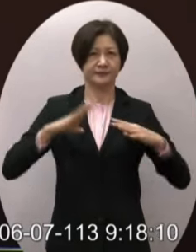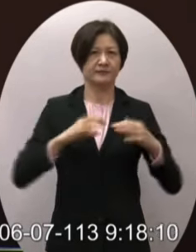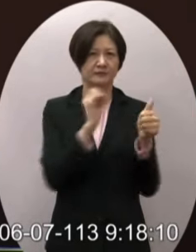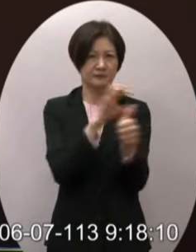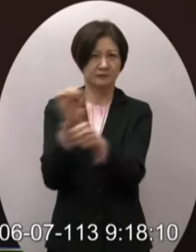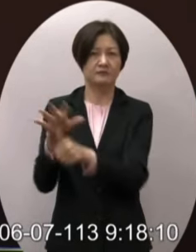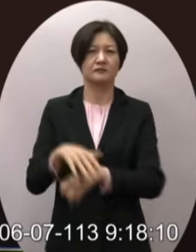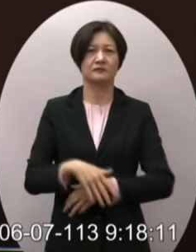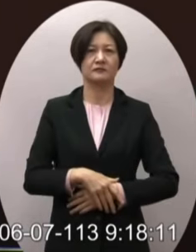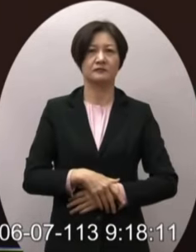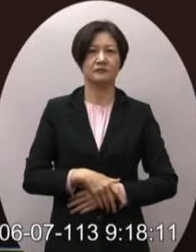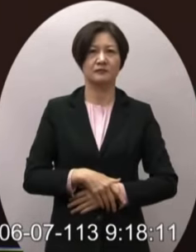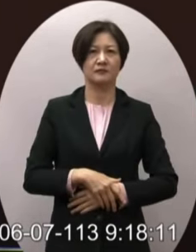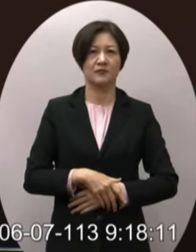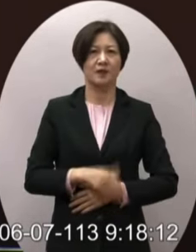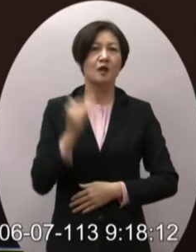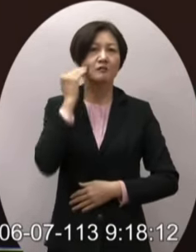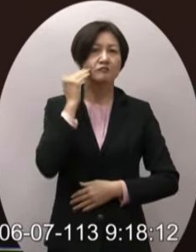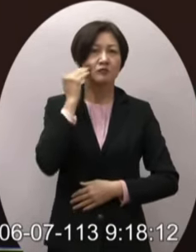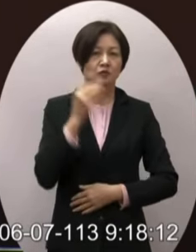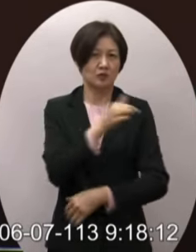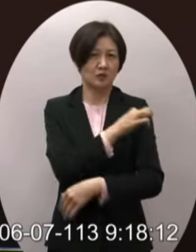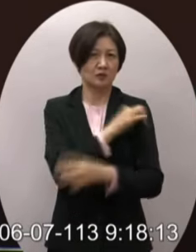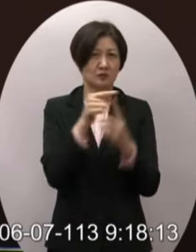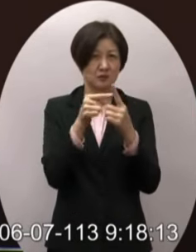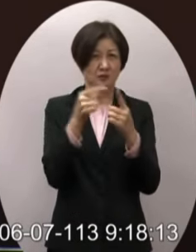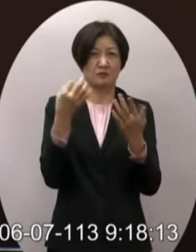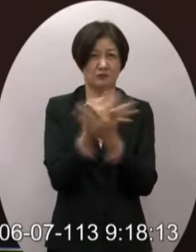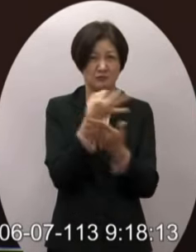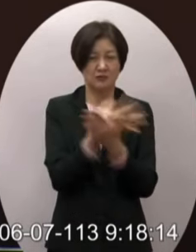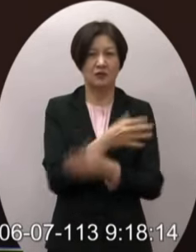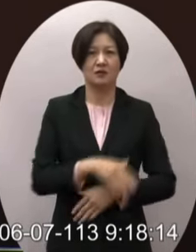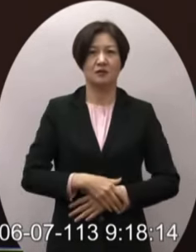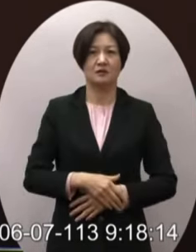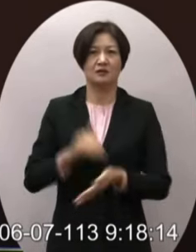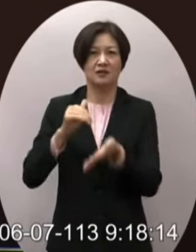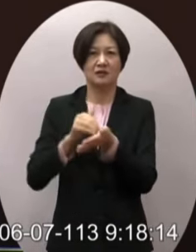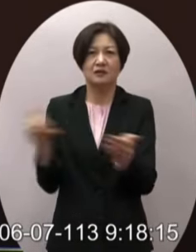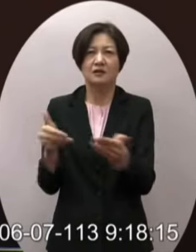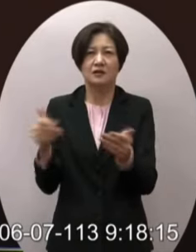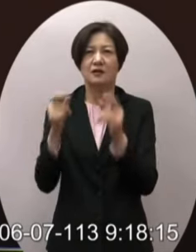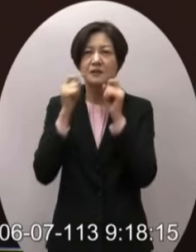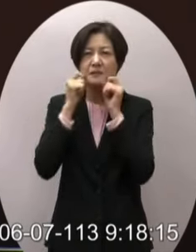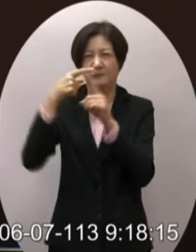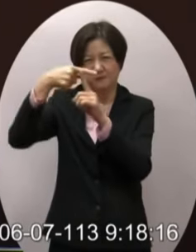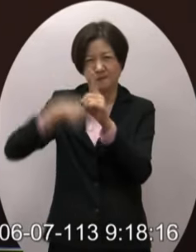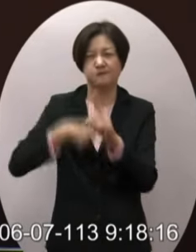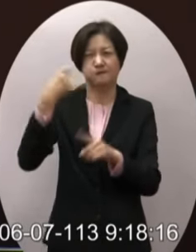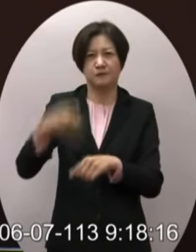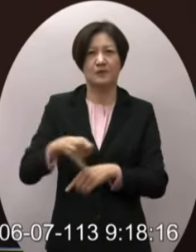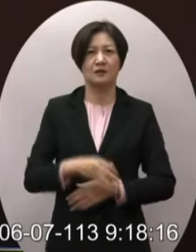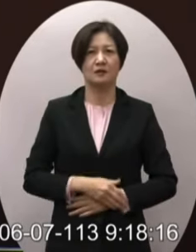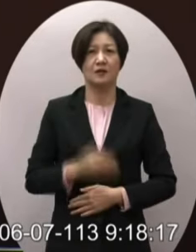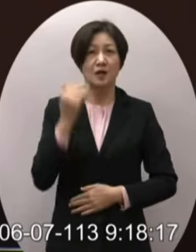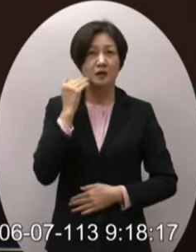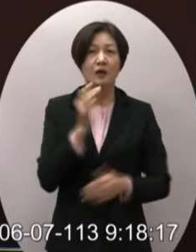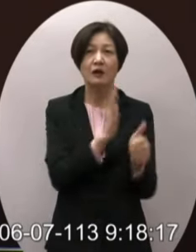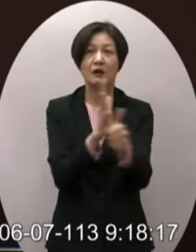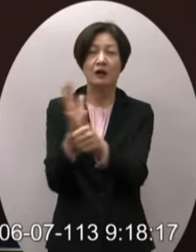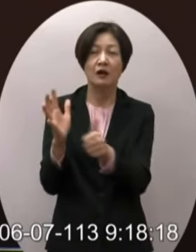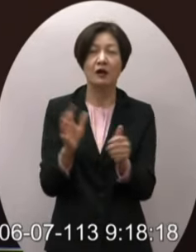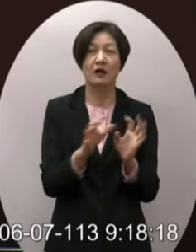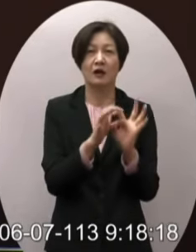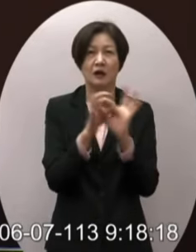有我们的政府，没有充足的护理师，就没有医疗品质。如果再继续凝聚共识下